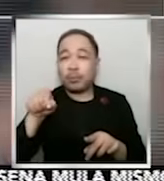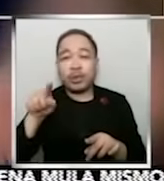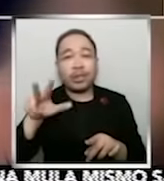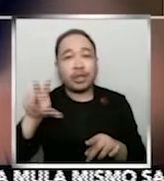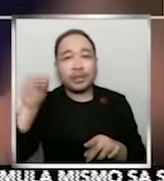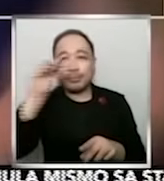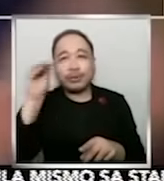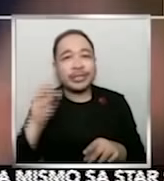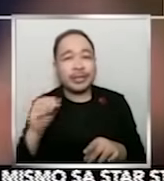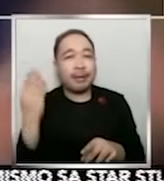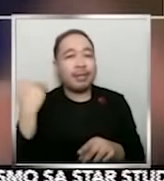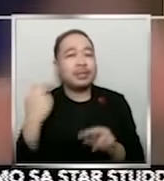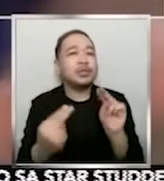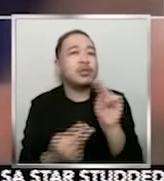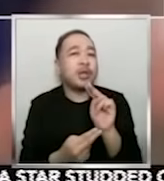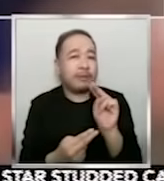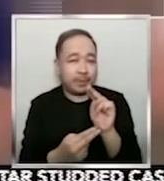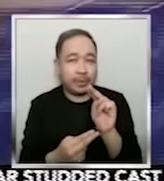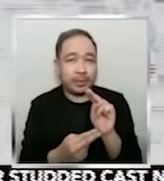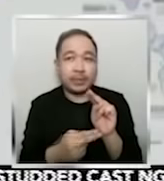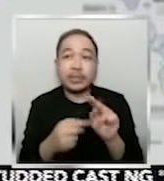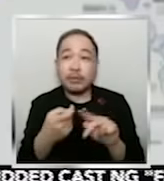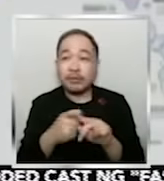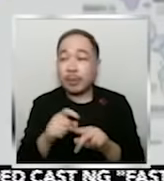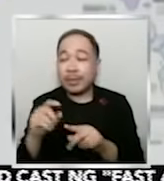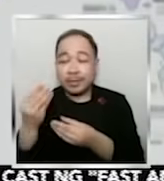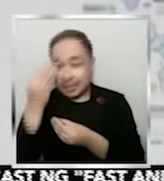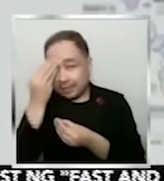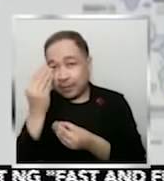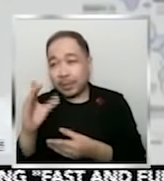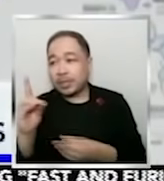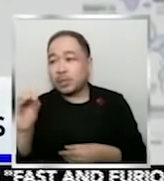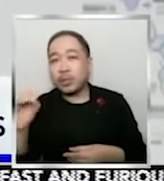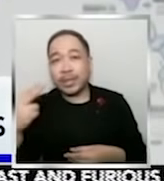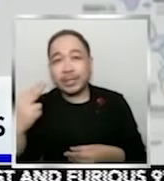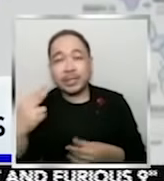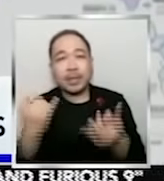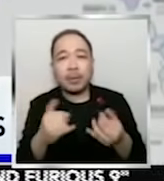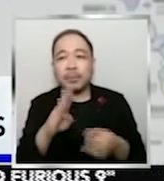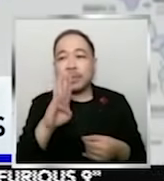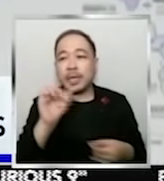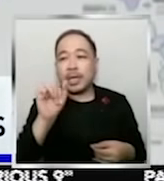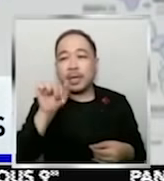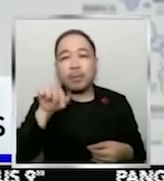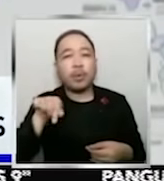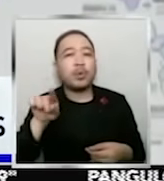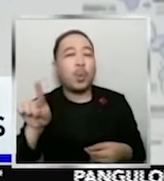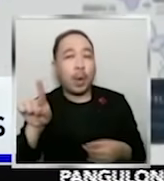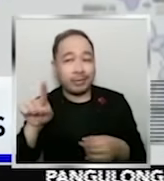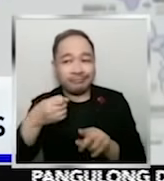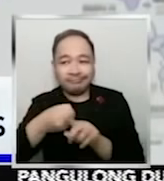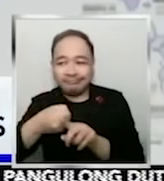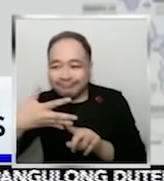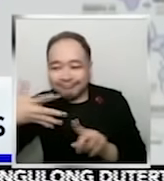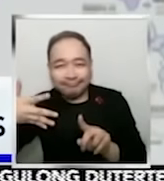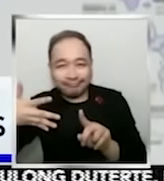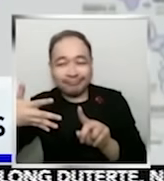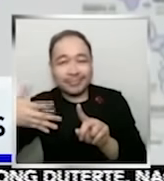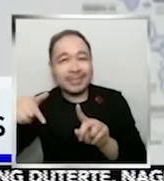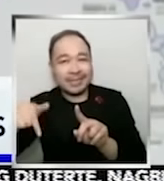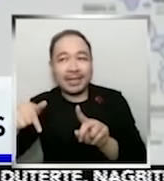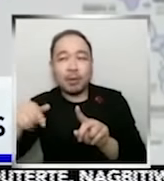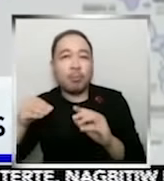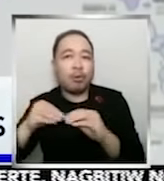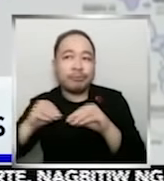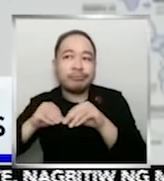nakaraang taon batay sa datos ng Department of Health. Bukod sa BA.1 sublineage na pinakakalat sa buong mundo,